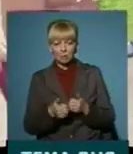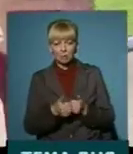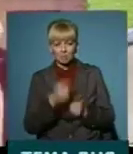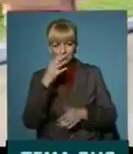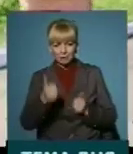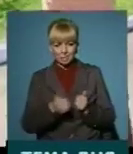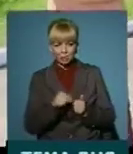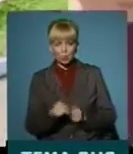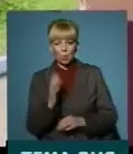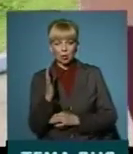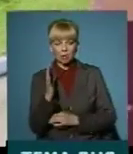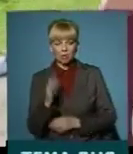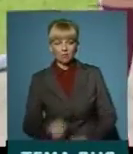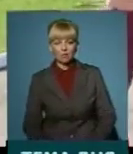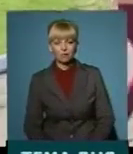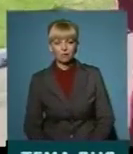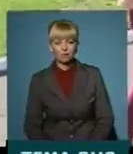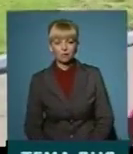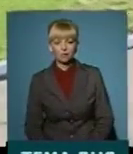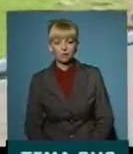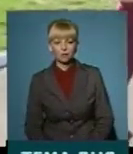цього дерева.